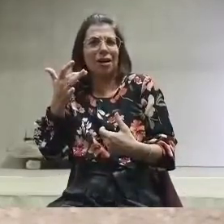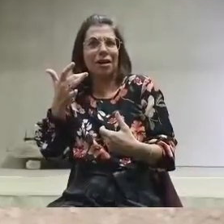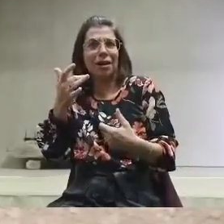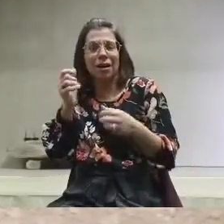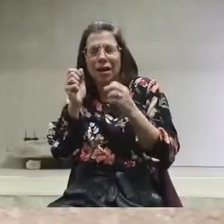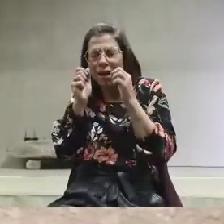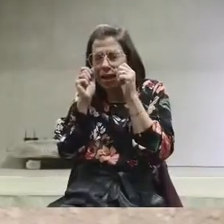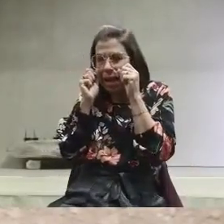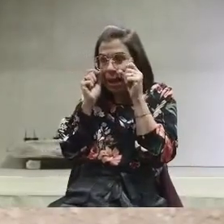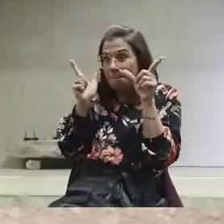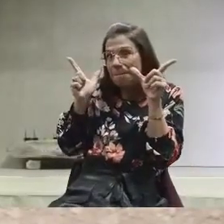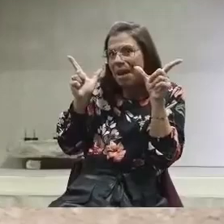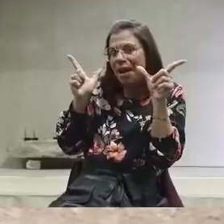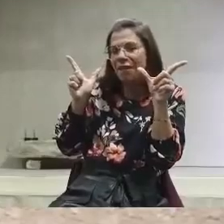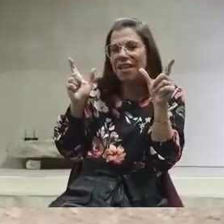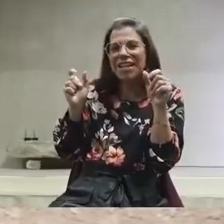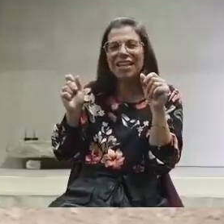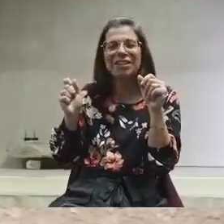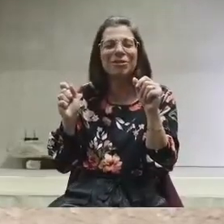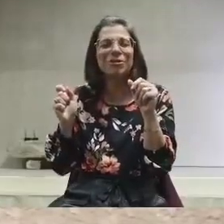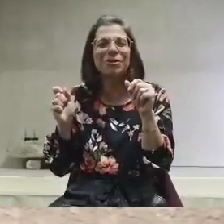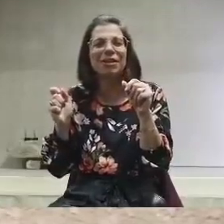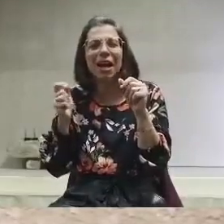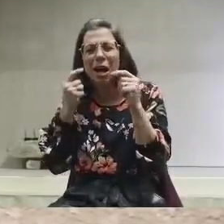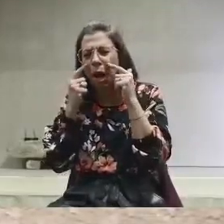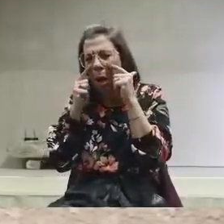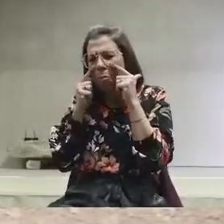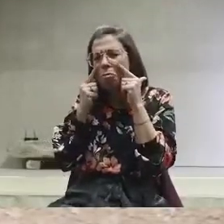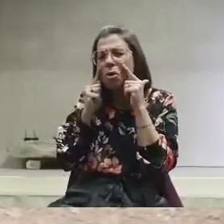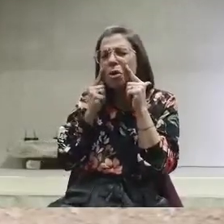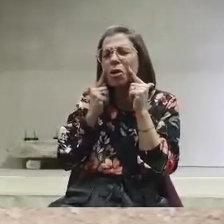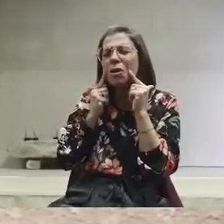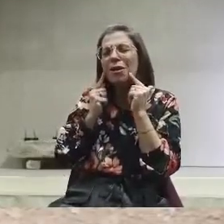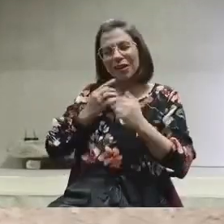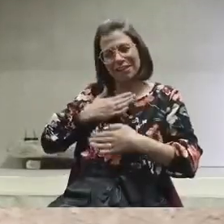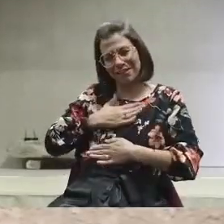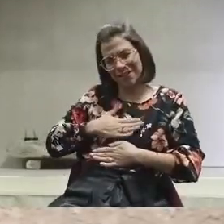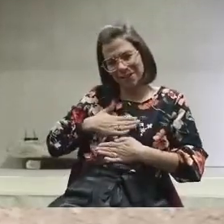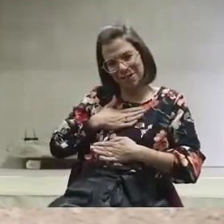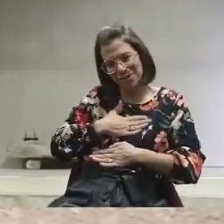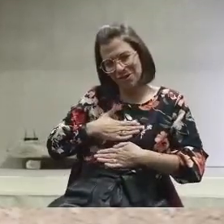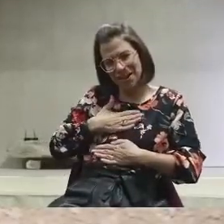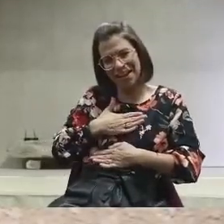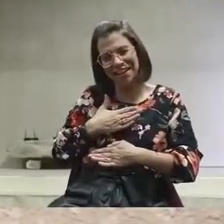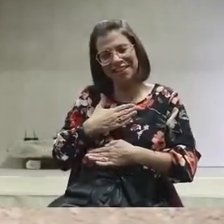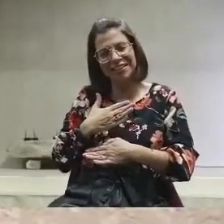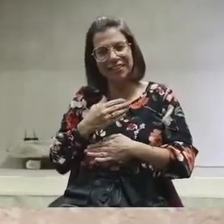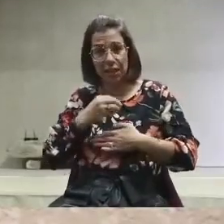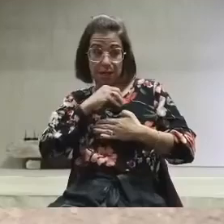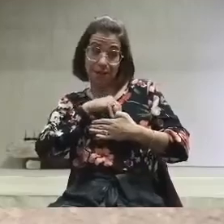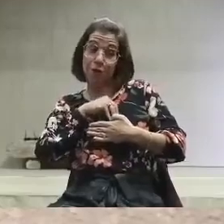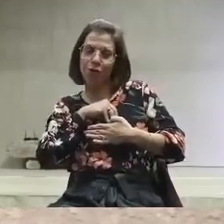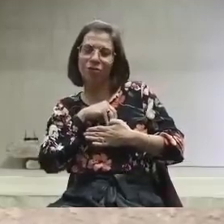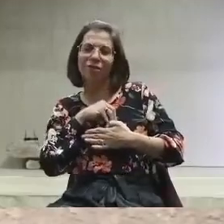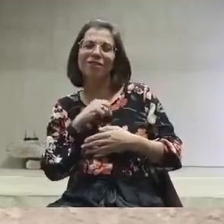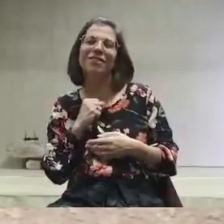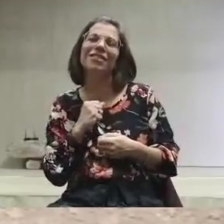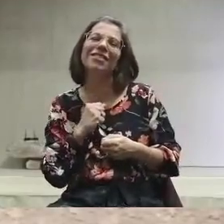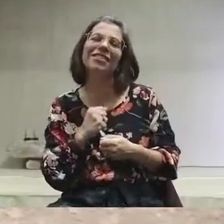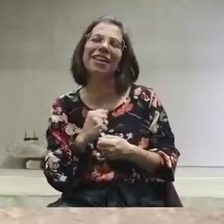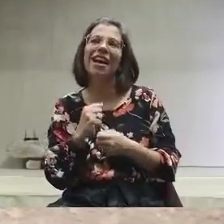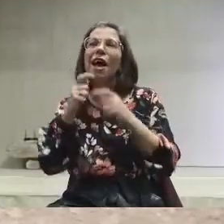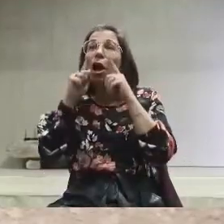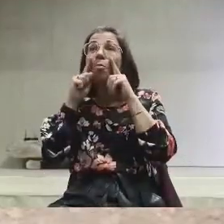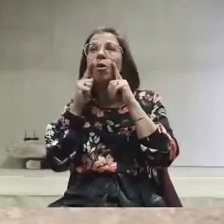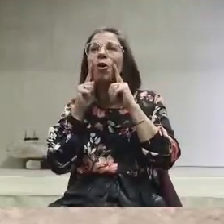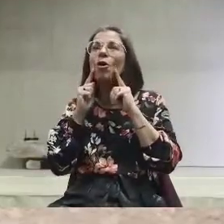émerveillé. Des fois, je pleure de joie intérieurement. Je me cache un petit peu comme ça, mais ce n'est pas de tristesse.